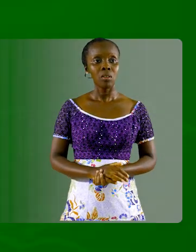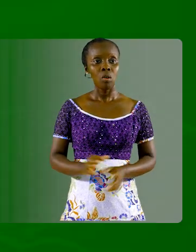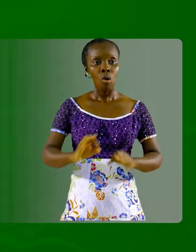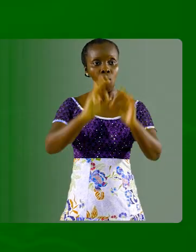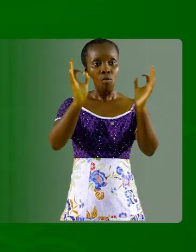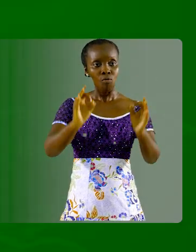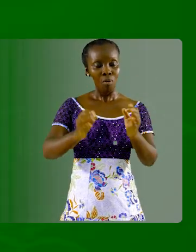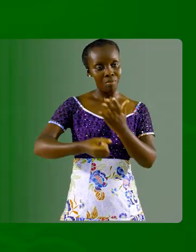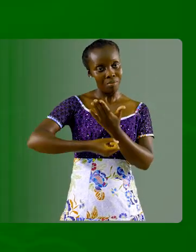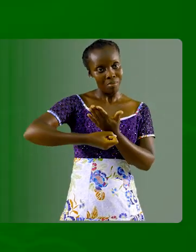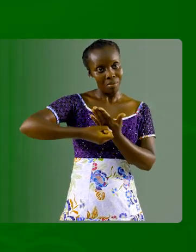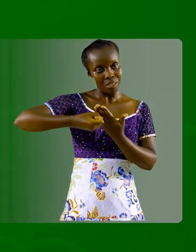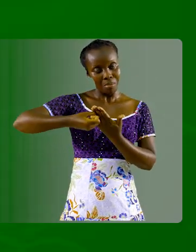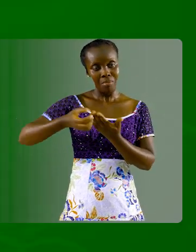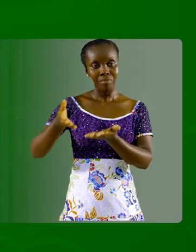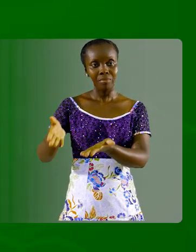simple.